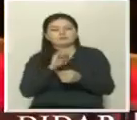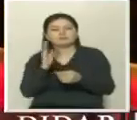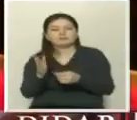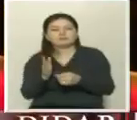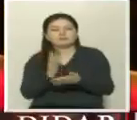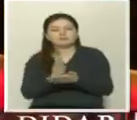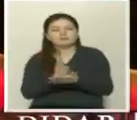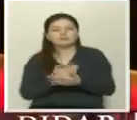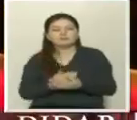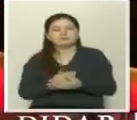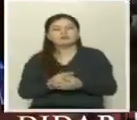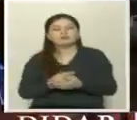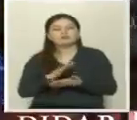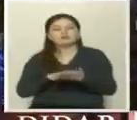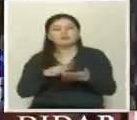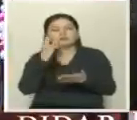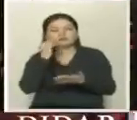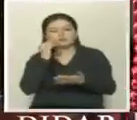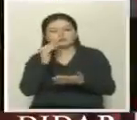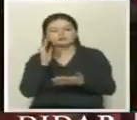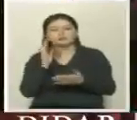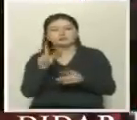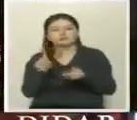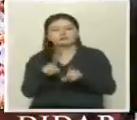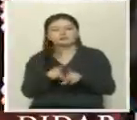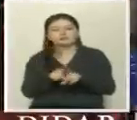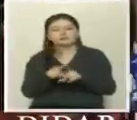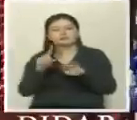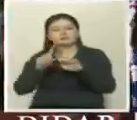которые пройдут в Казани и Алматы Жанну Руслан Саламат хаипов ди